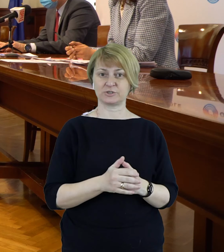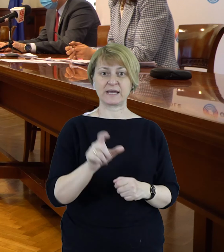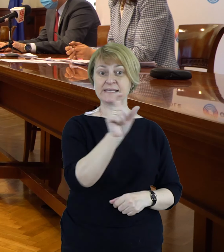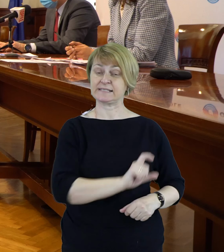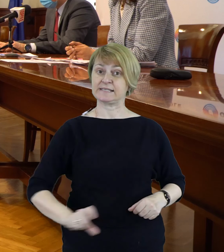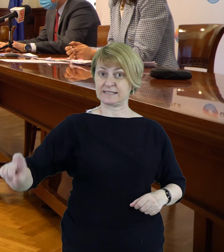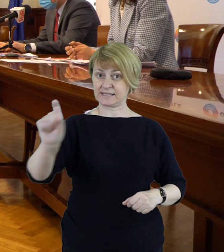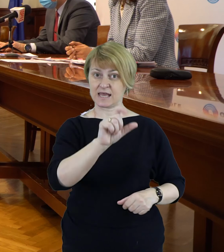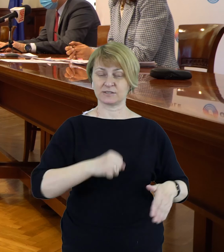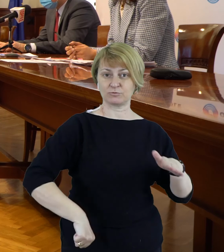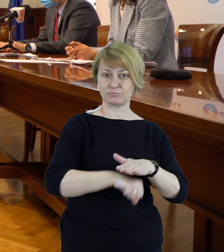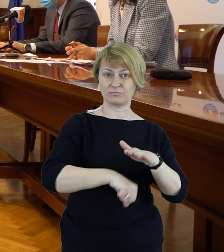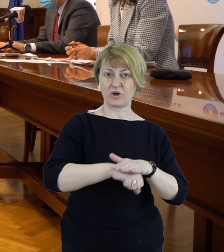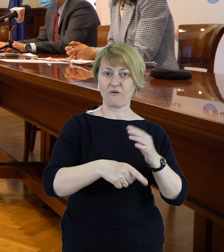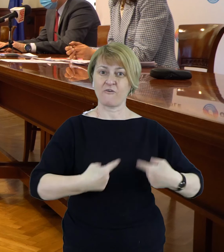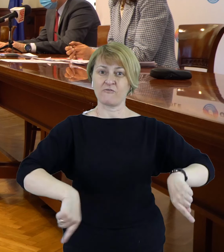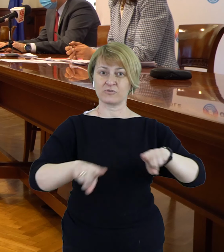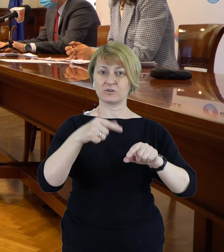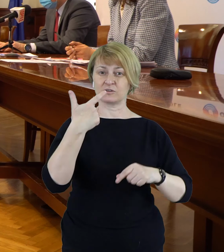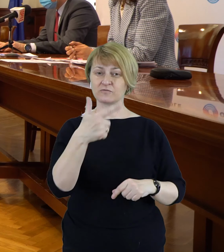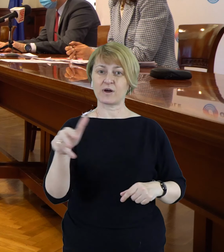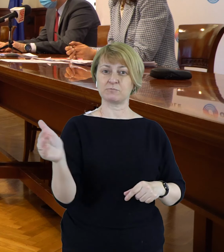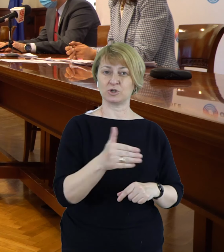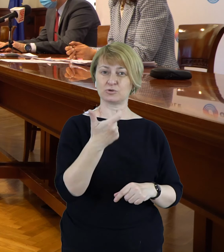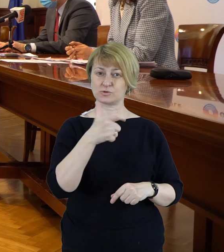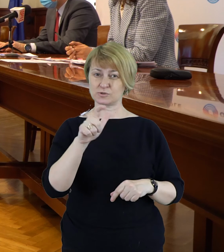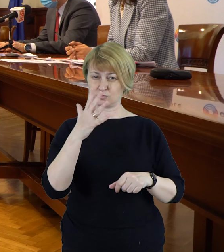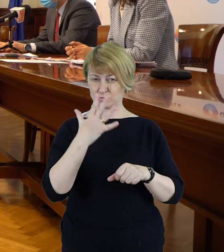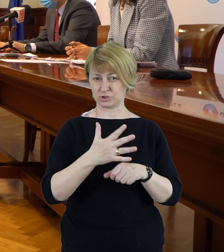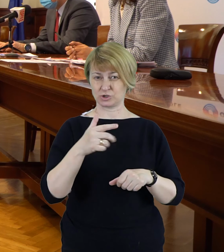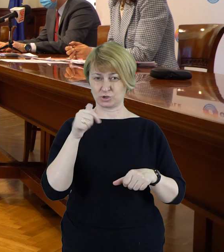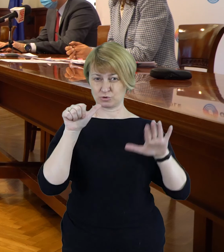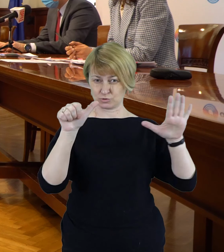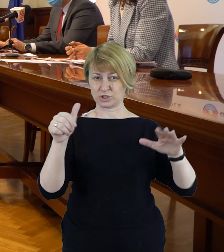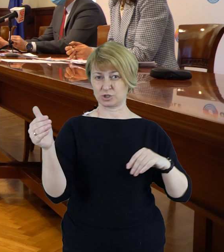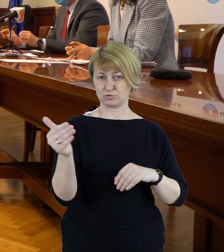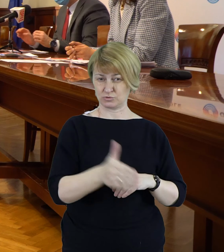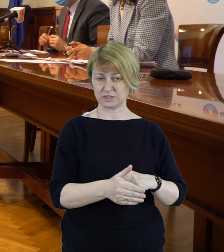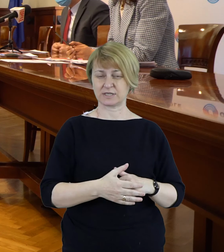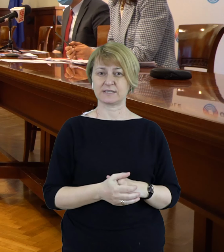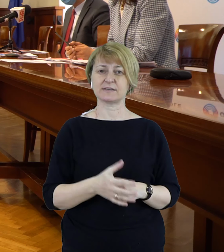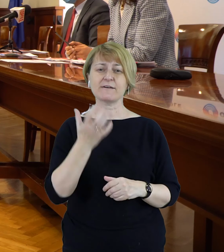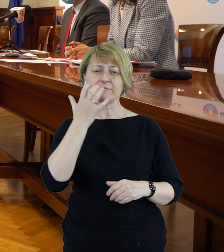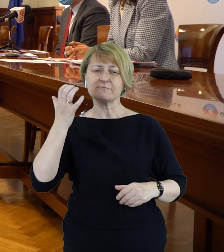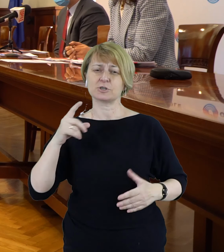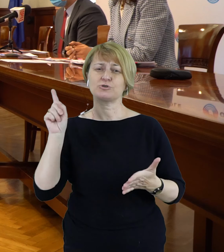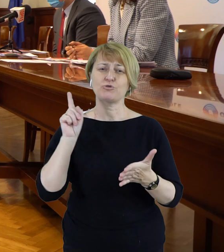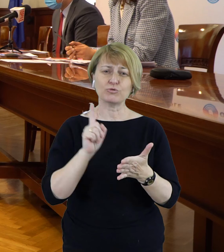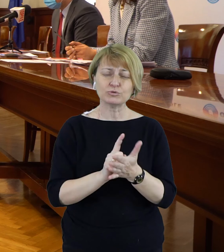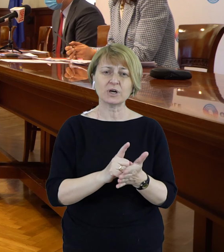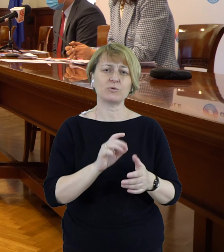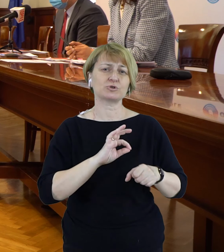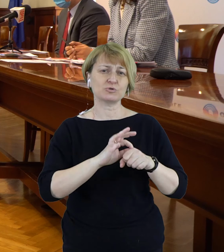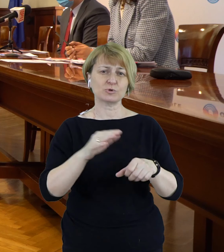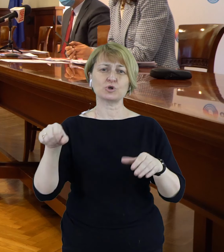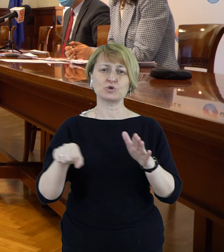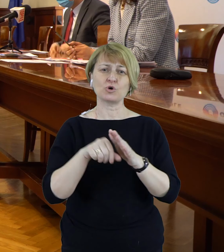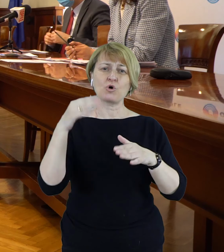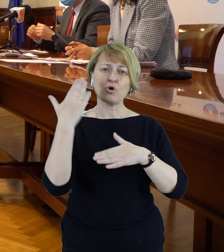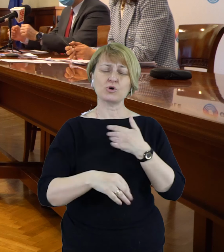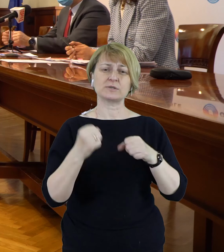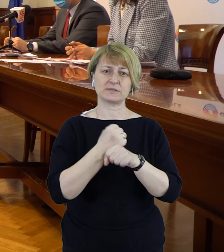Opolu. Stadion piłkarski, wykonanie na poziomie 2 milionów 165 tysięcy. Jak Państwo słyszeliście wcześniej, udało nam